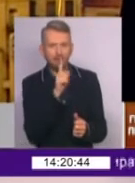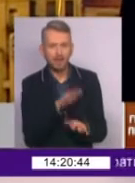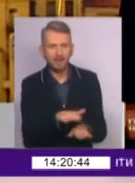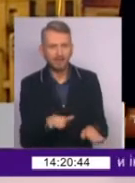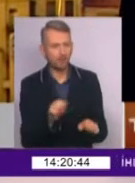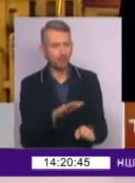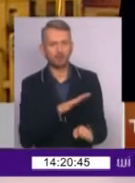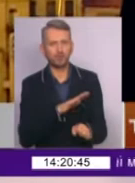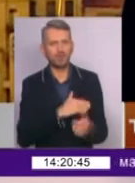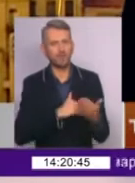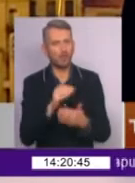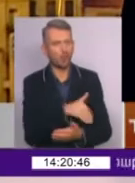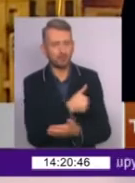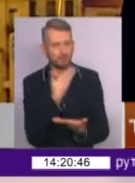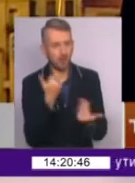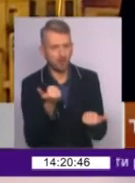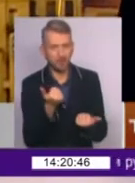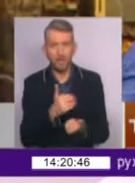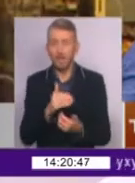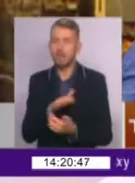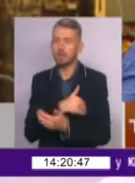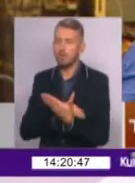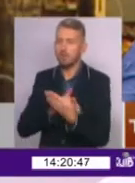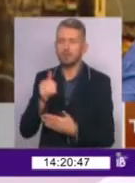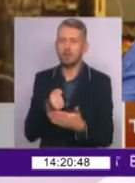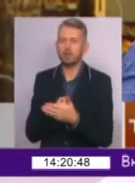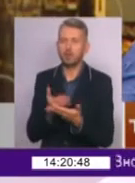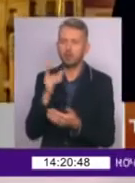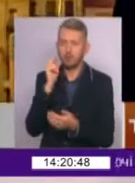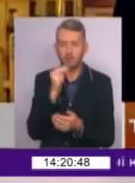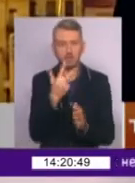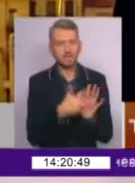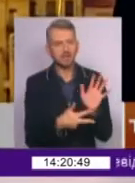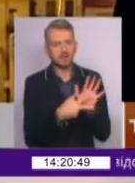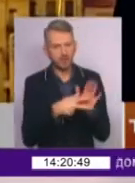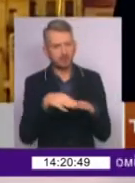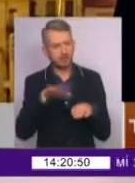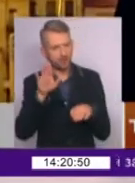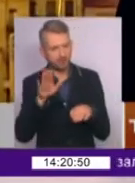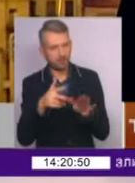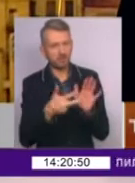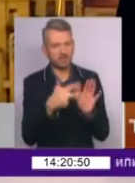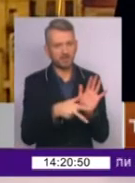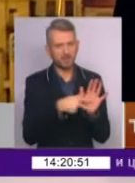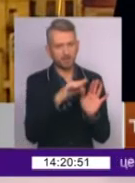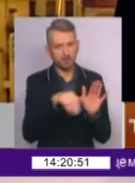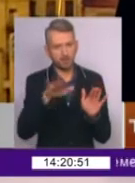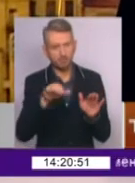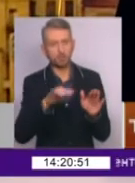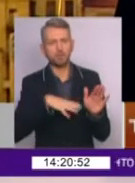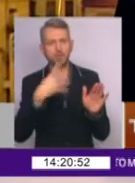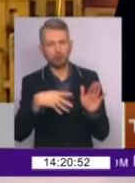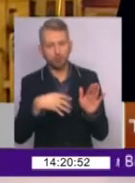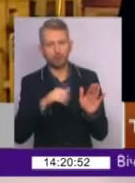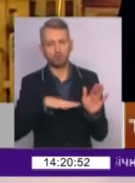давати високої температурної реакції. Температура піднімається до яких цифр? 38 і вище. І вище. І вище, так. Може бути 40, може